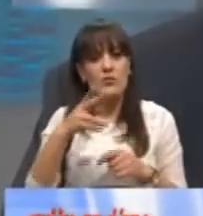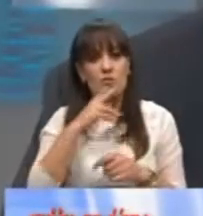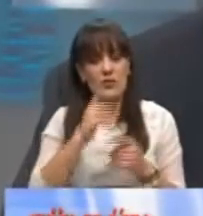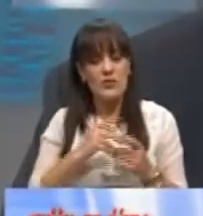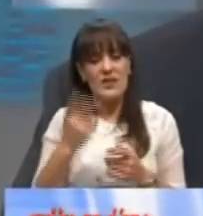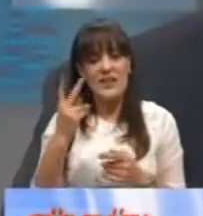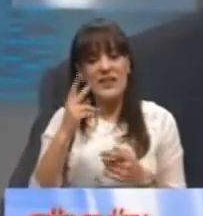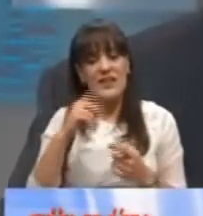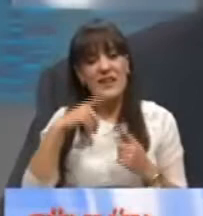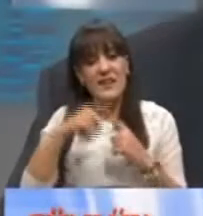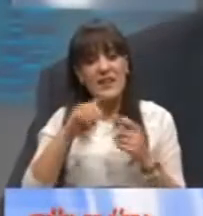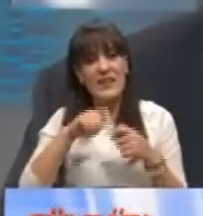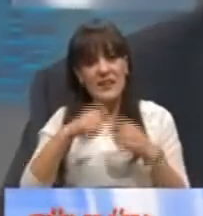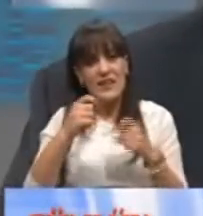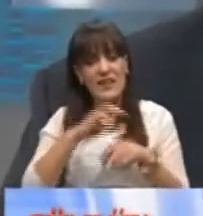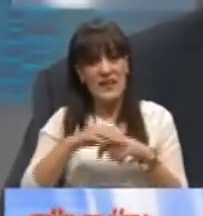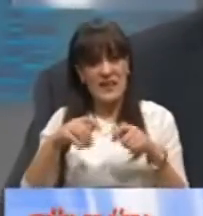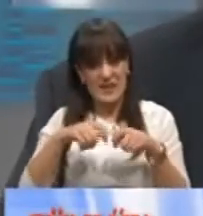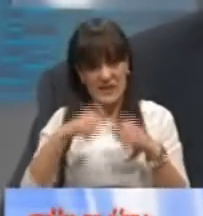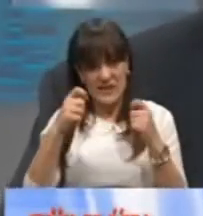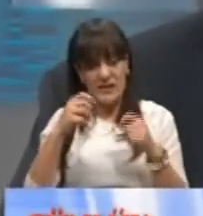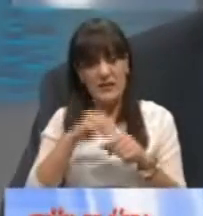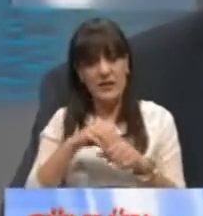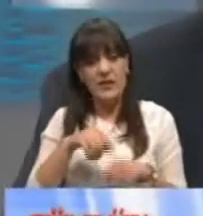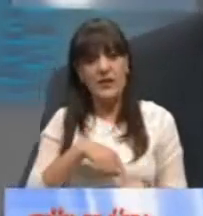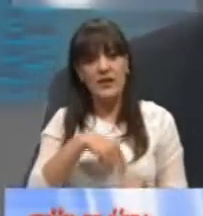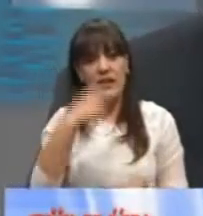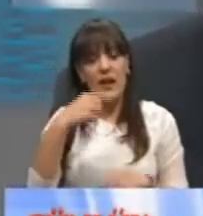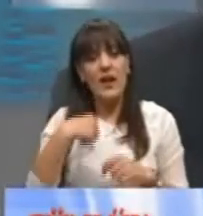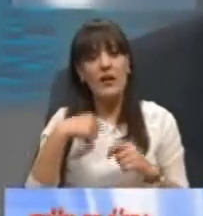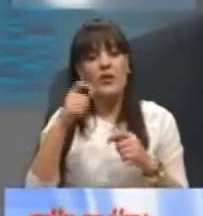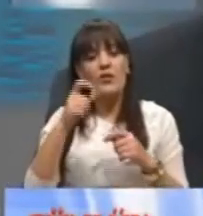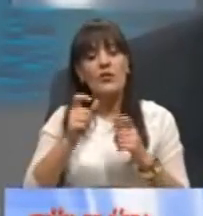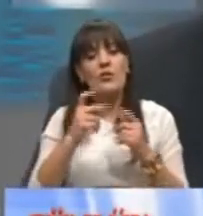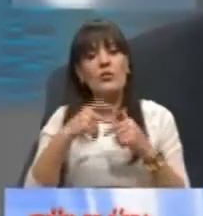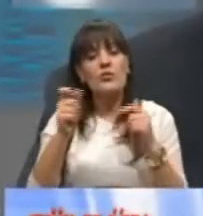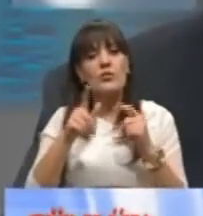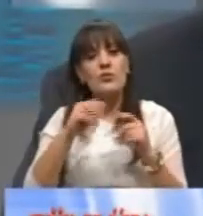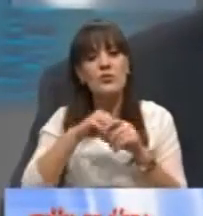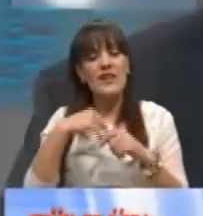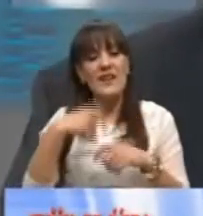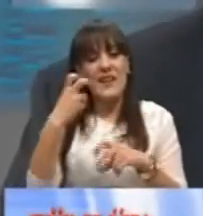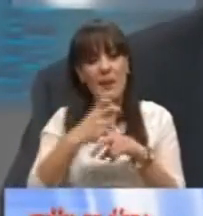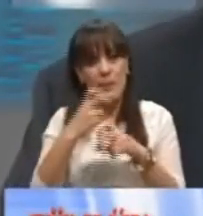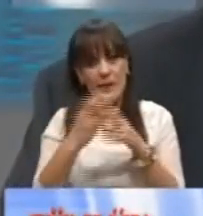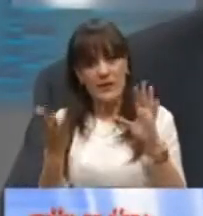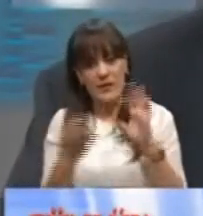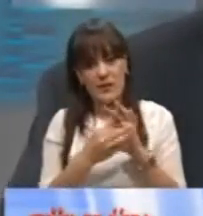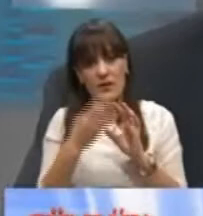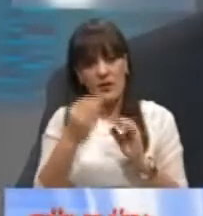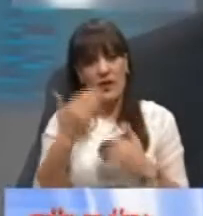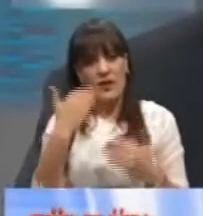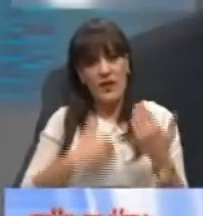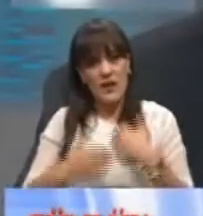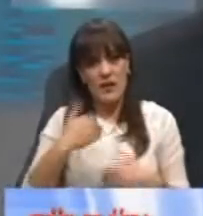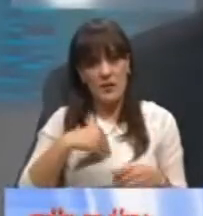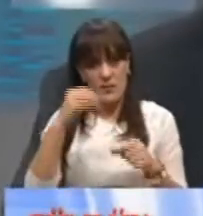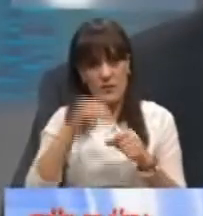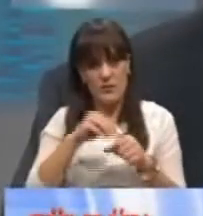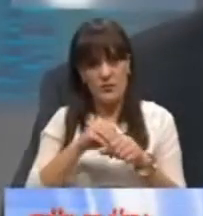problemi. Özellikle travmatolojinin. Kırık genellikle uzuvda kemik kısmı ilgilendiren